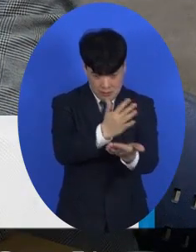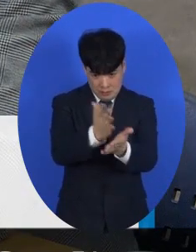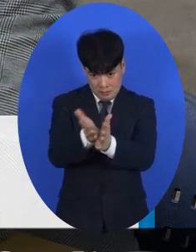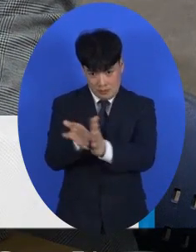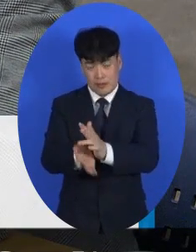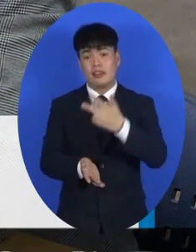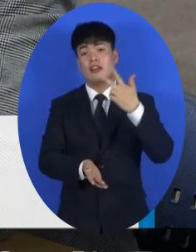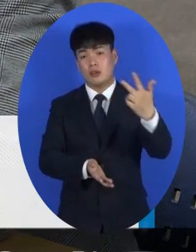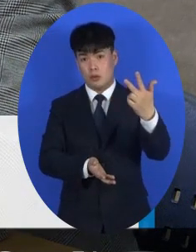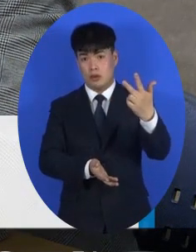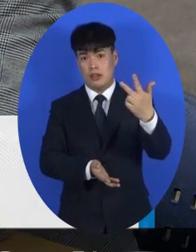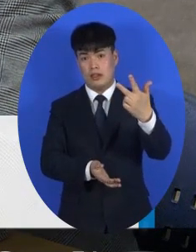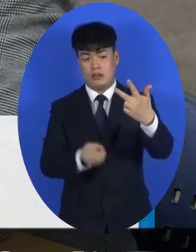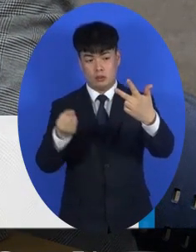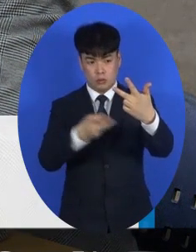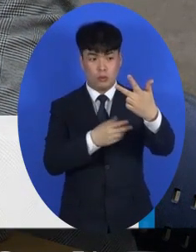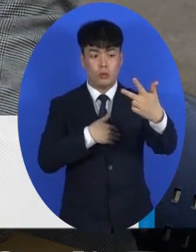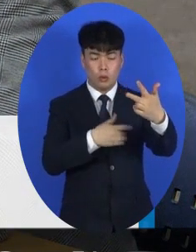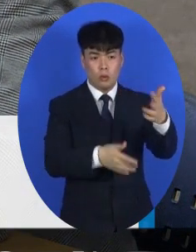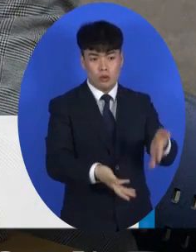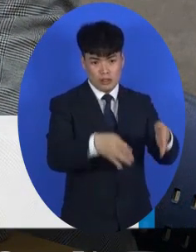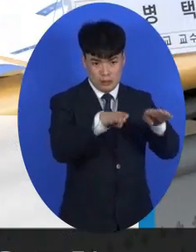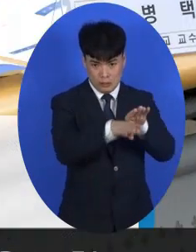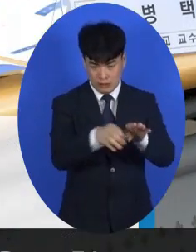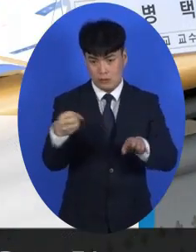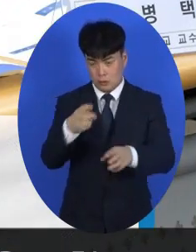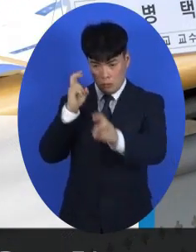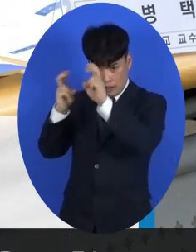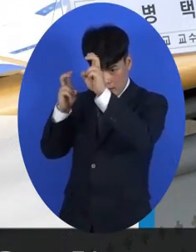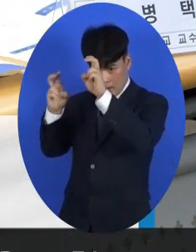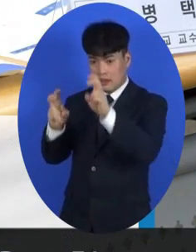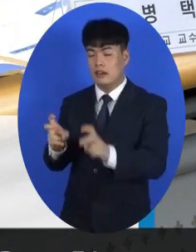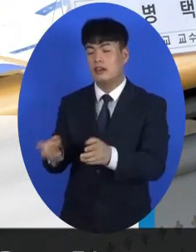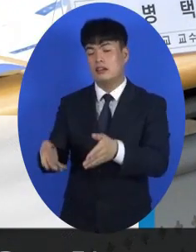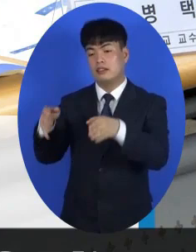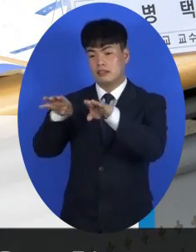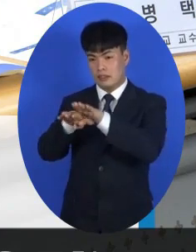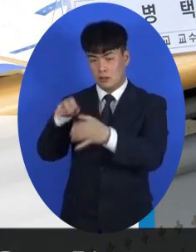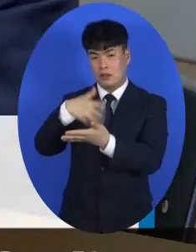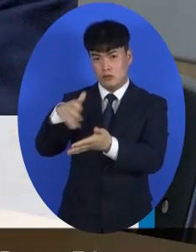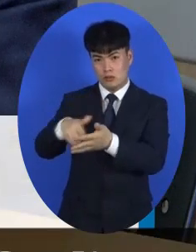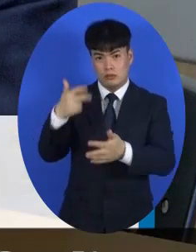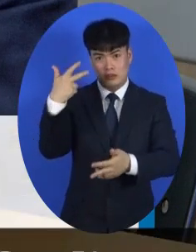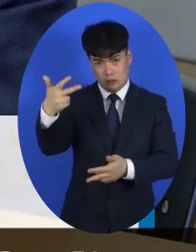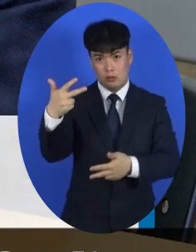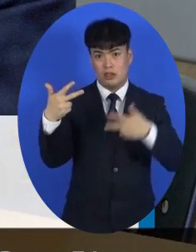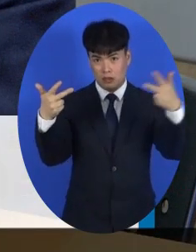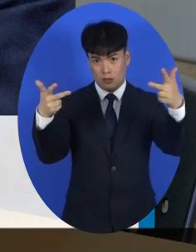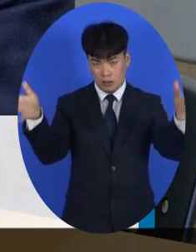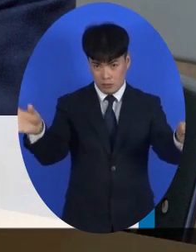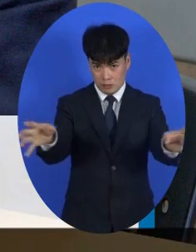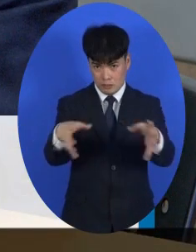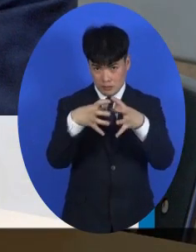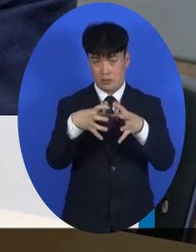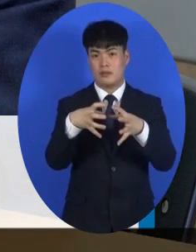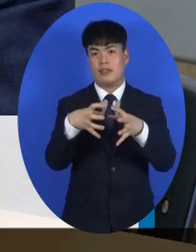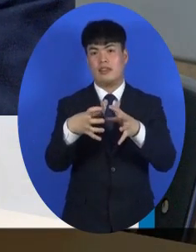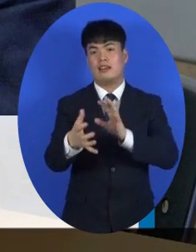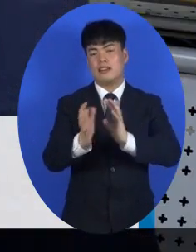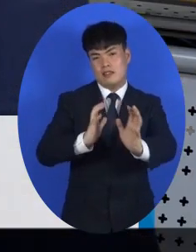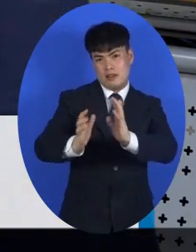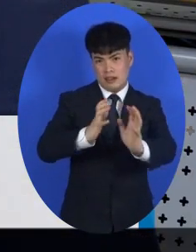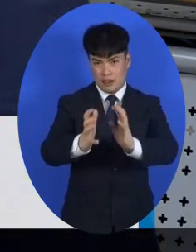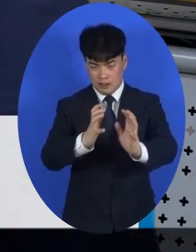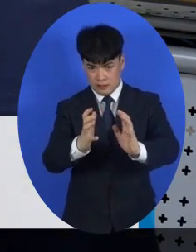과제 선정으로 연결된 7개 주간연구기관과 7개 참여기업이 한자리에 모여 업무협약을 통한 협력체계를